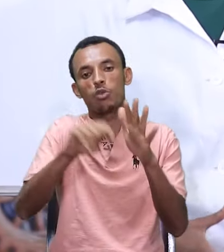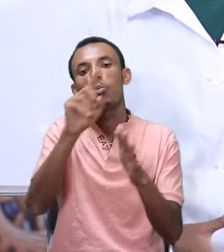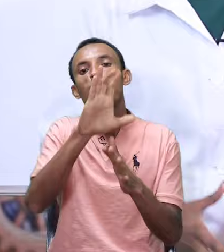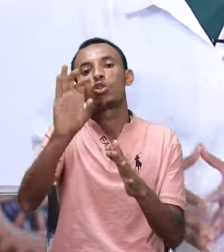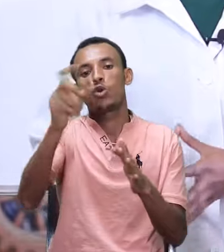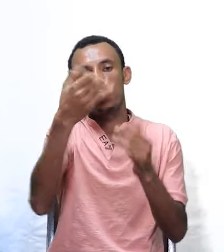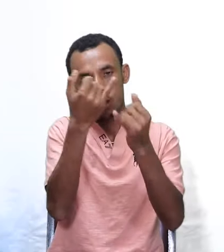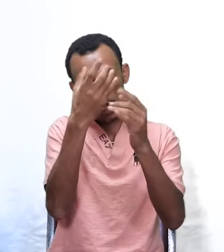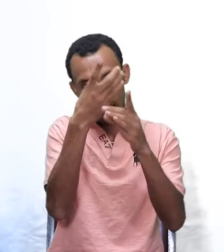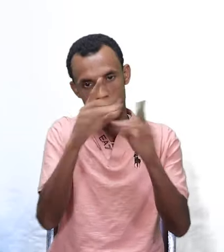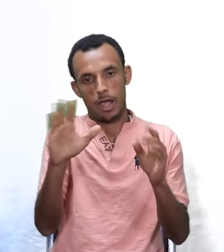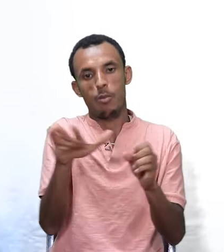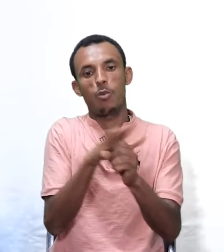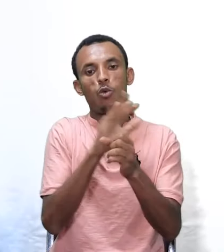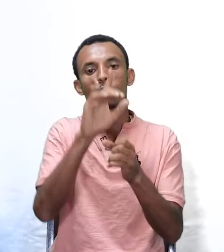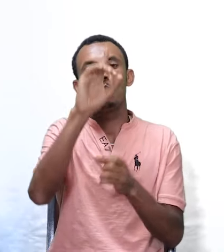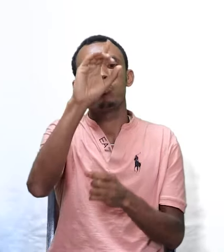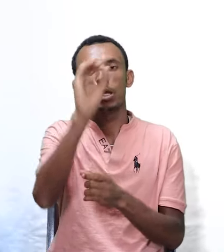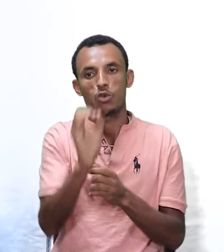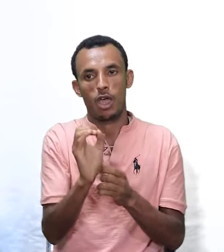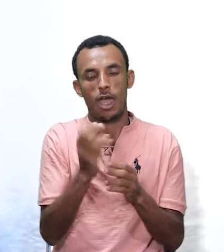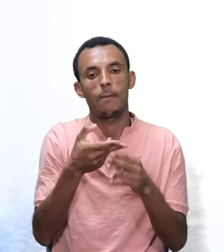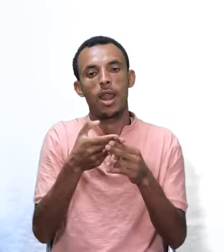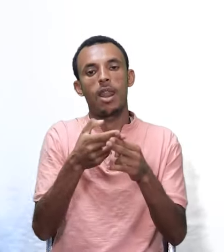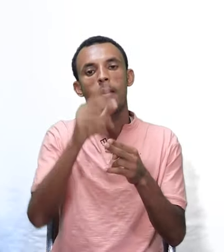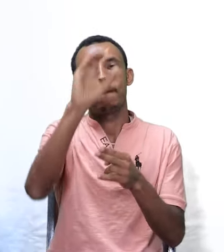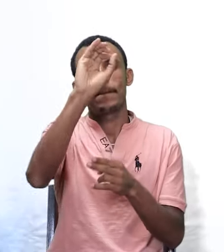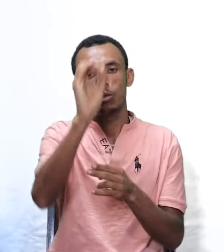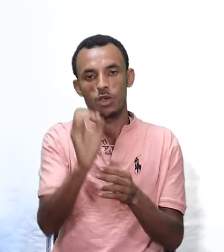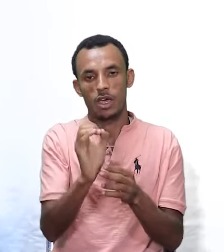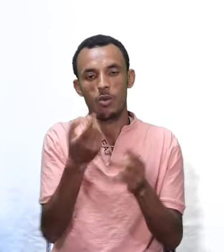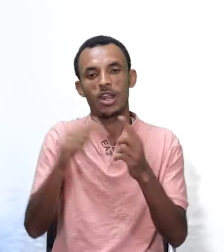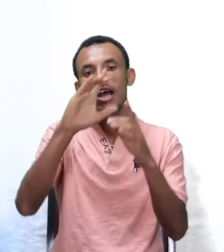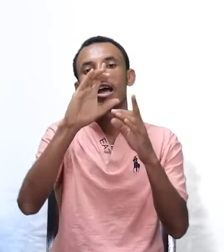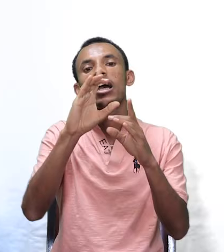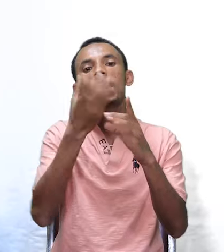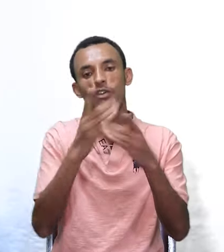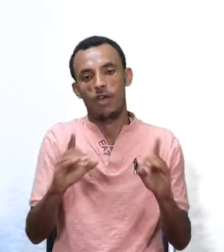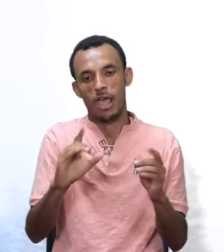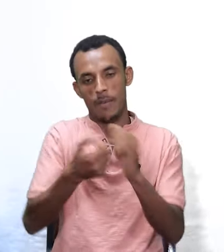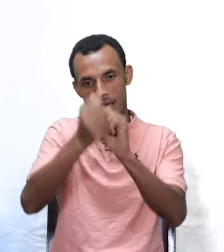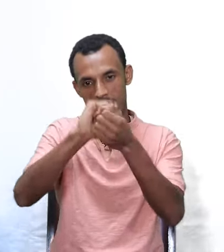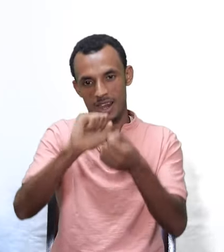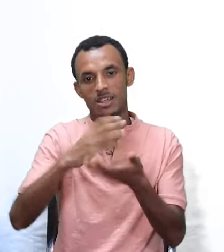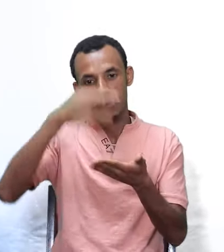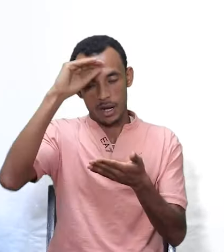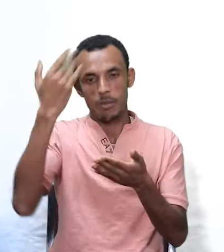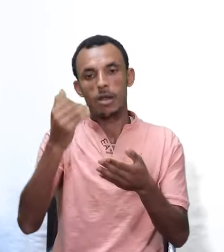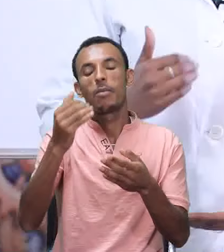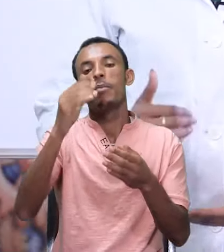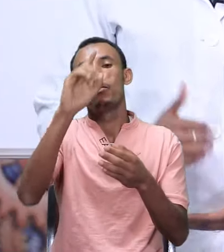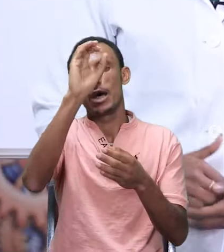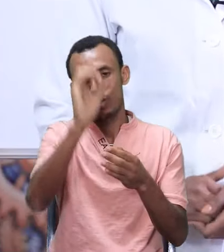ክፍልፋዮች በሙሉ መቶኛ ይባላሉ። ከዛ በኋላ መቶኛን ወደ ክፍልፋይ መቀየር አይተናል። መቶኛን ወደ ክፍልፋይ